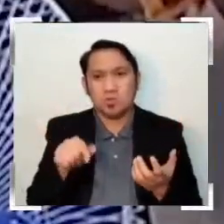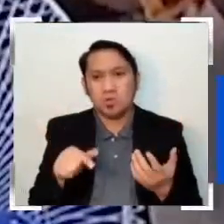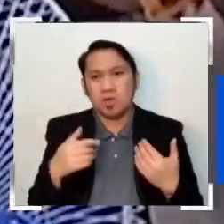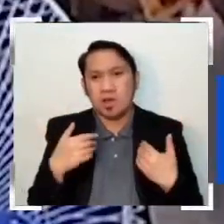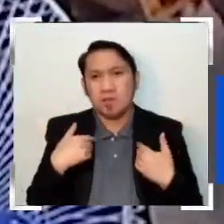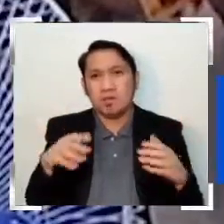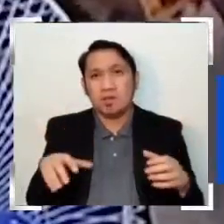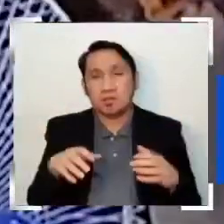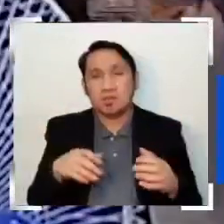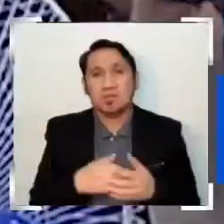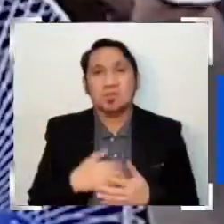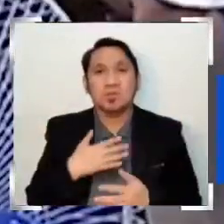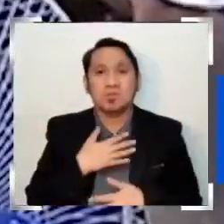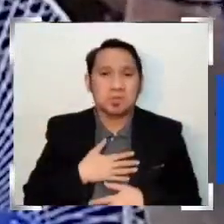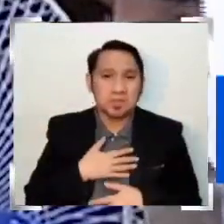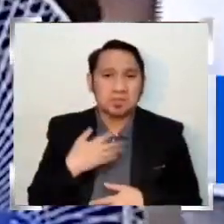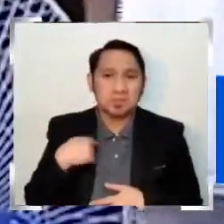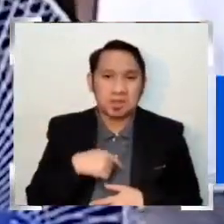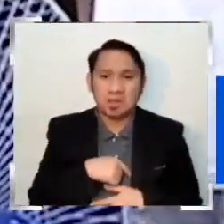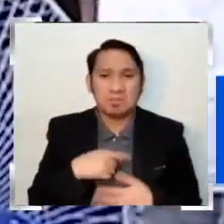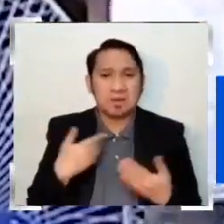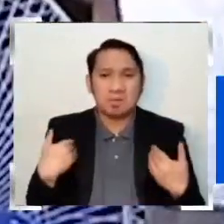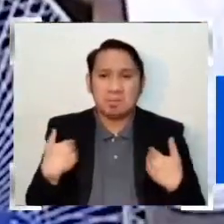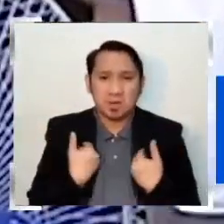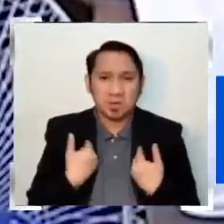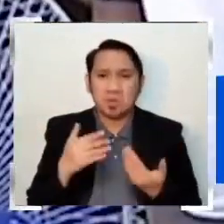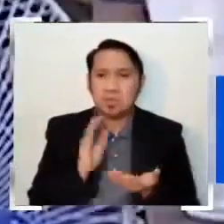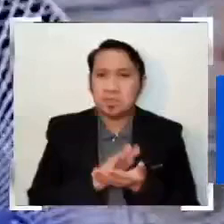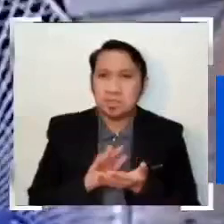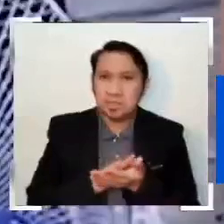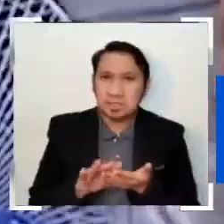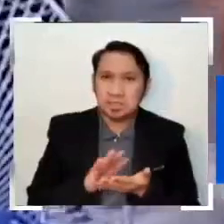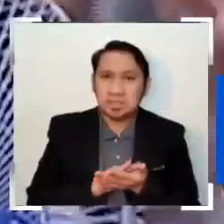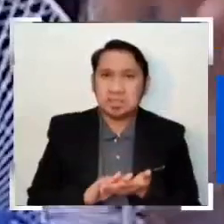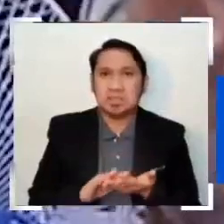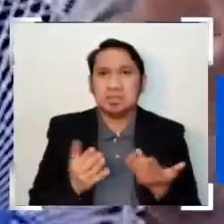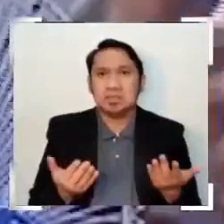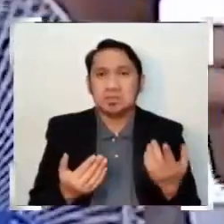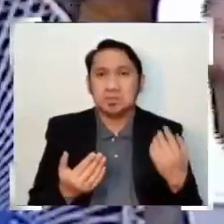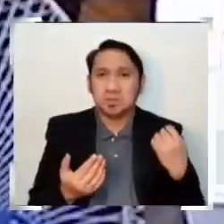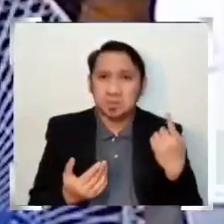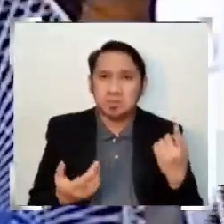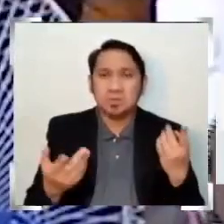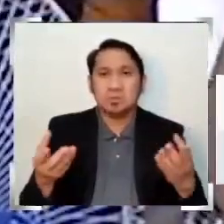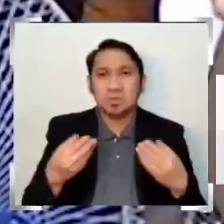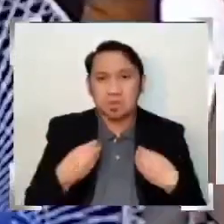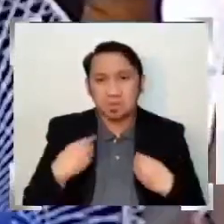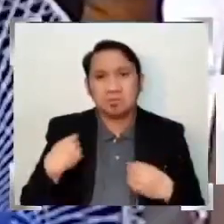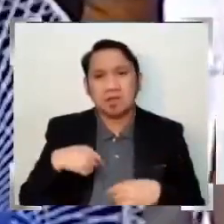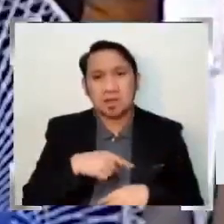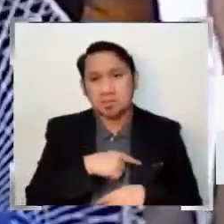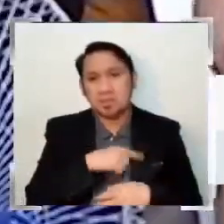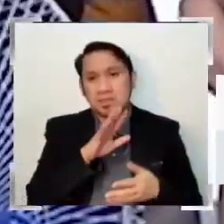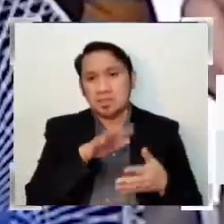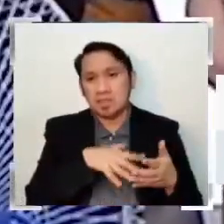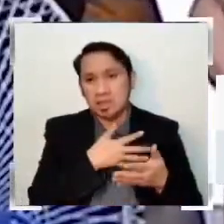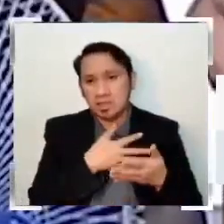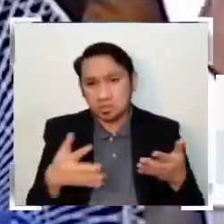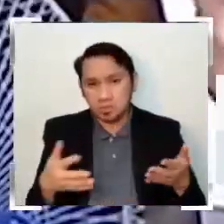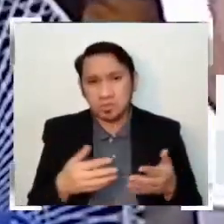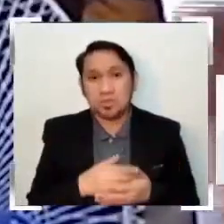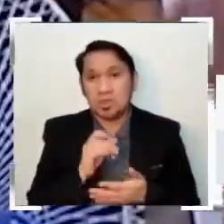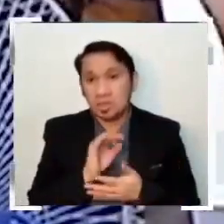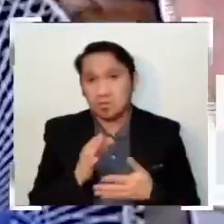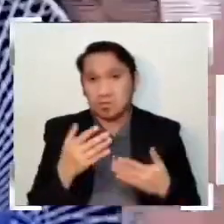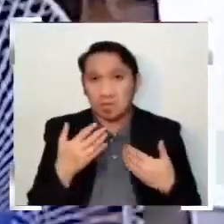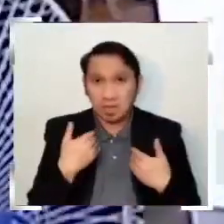kami pagod na sa paglilinis at pag-iintindi. Bigyan na kami ng timetable. Kung kailan, kung may laman pa yon, kunin